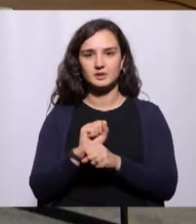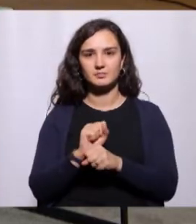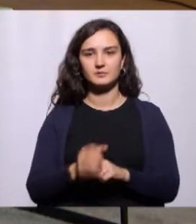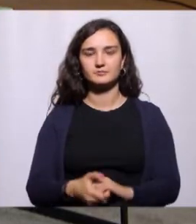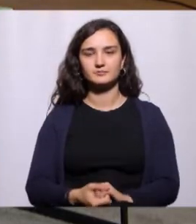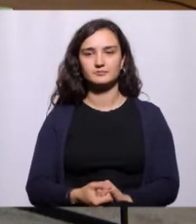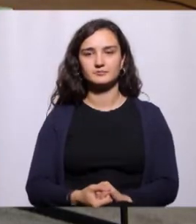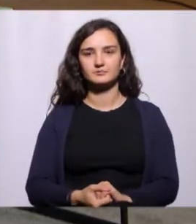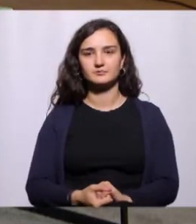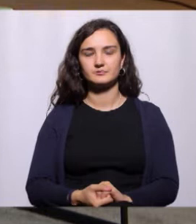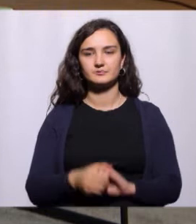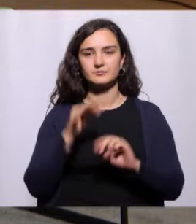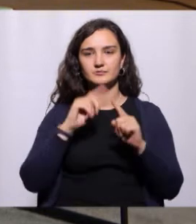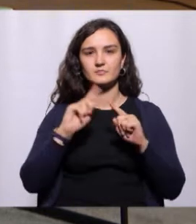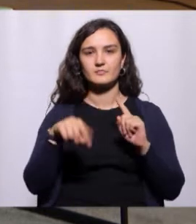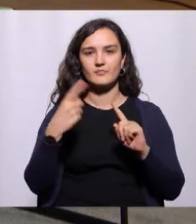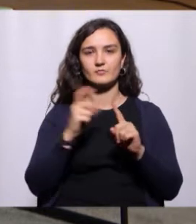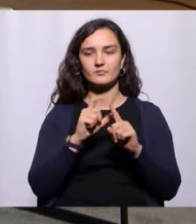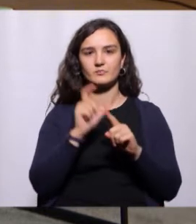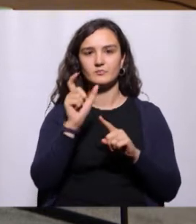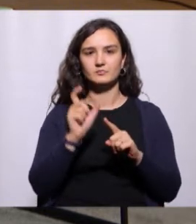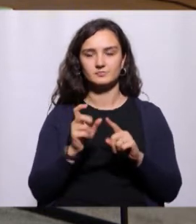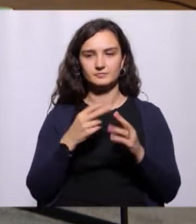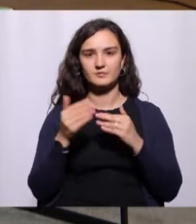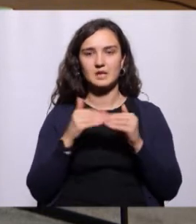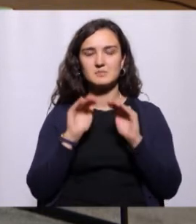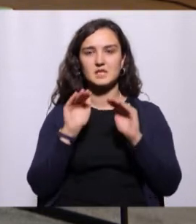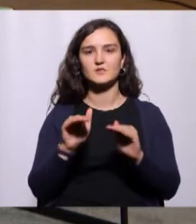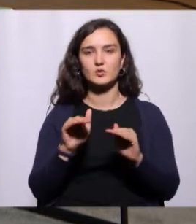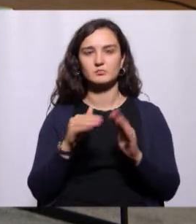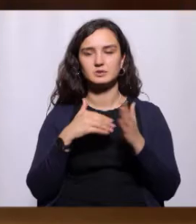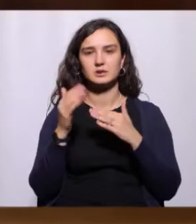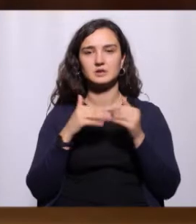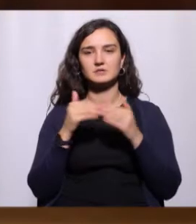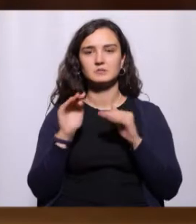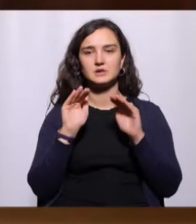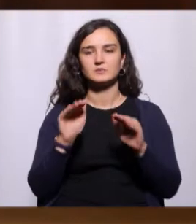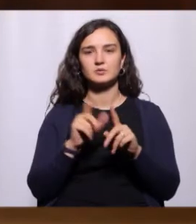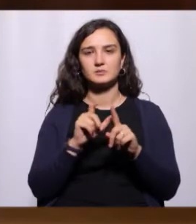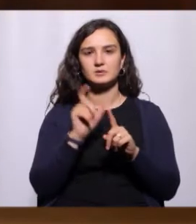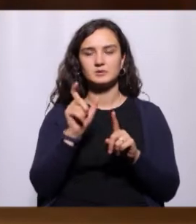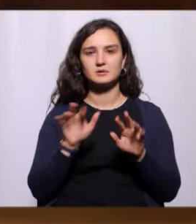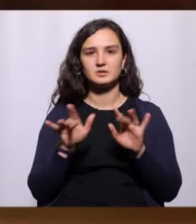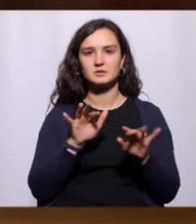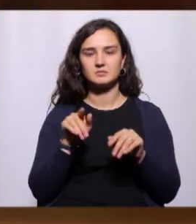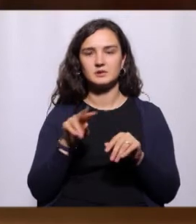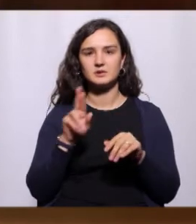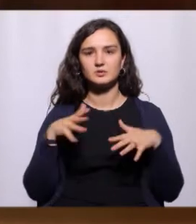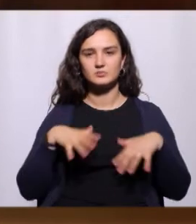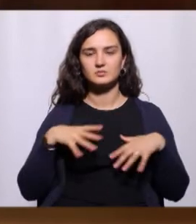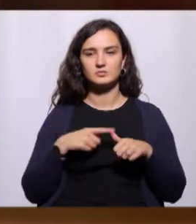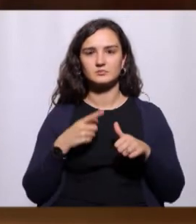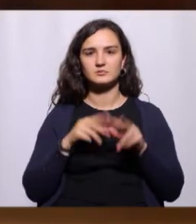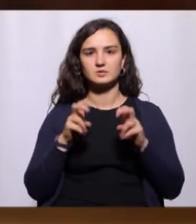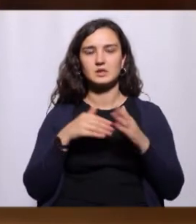შეფერხება. Our next word is accessible. Accessible is an adjective and in Georgian